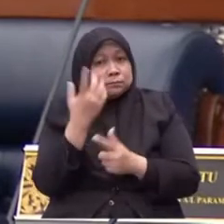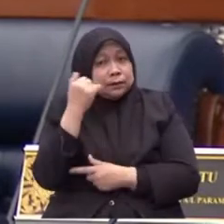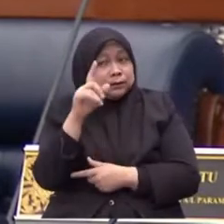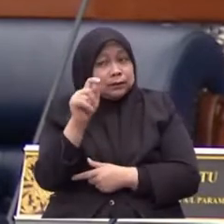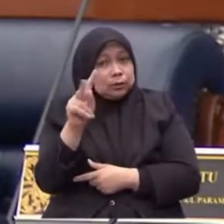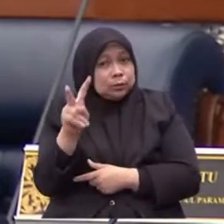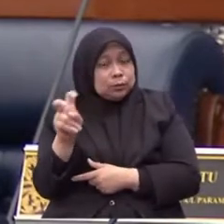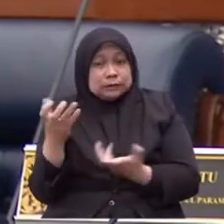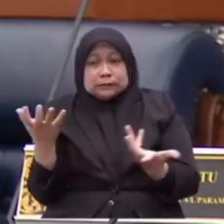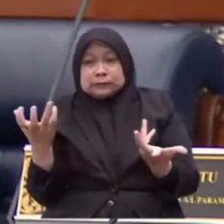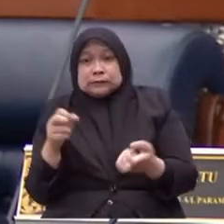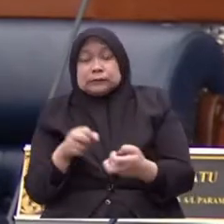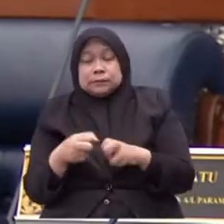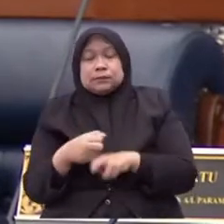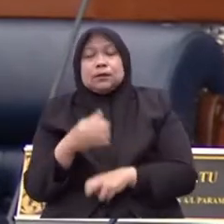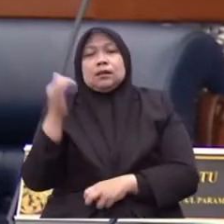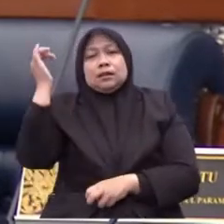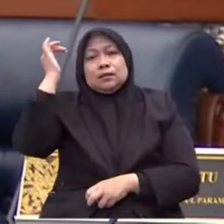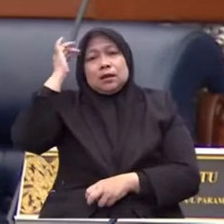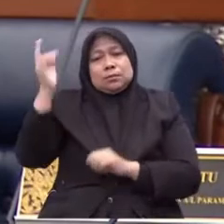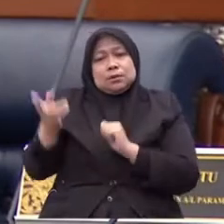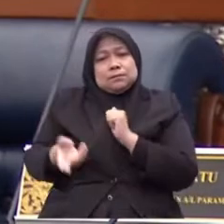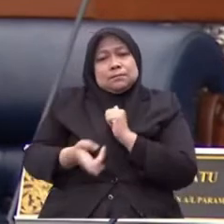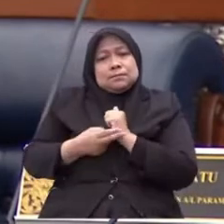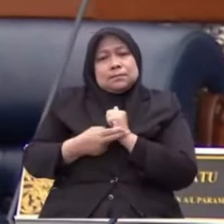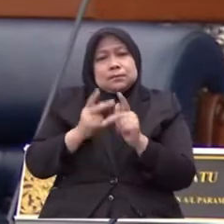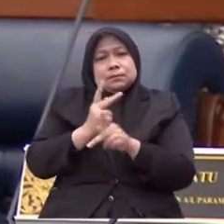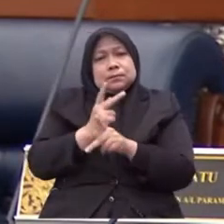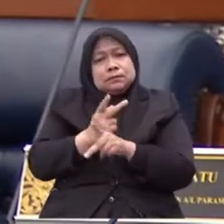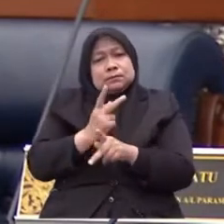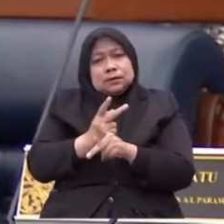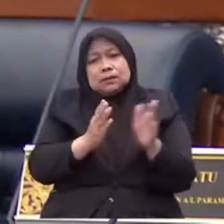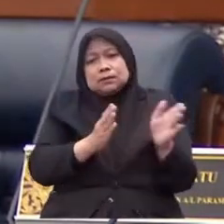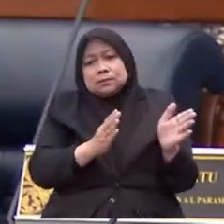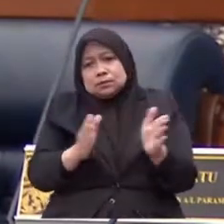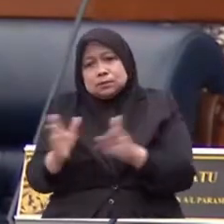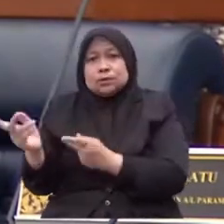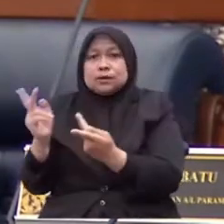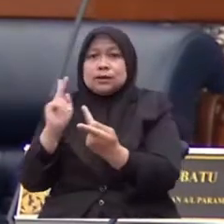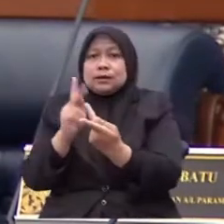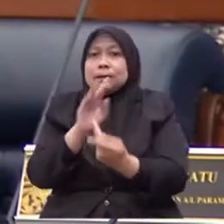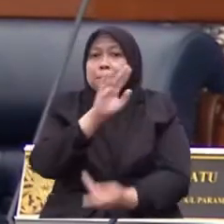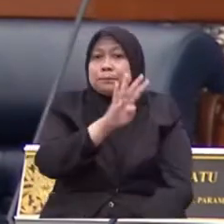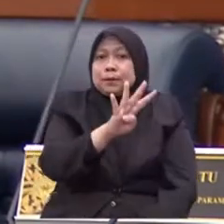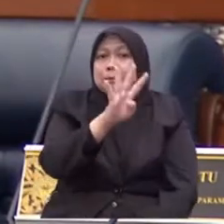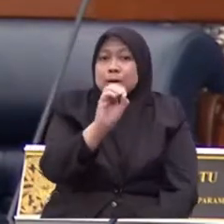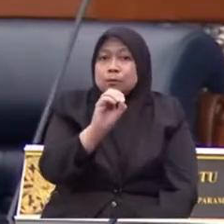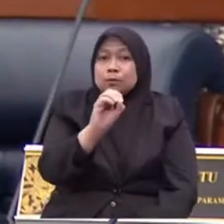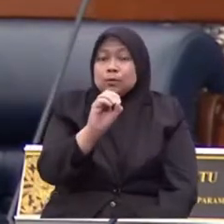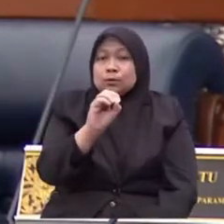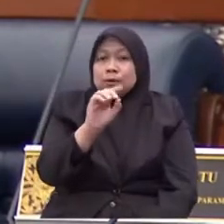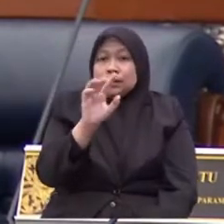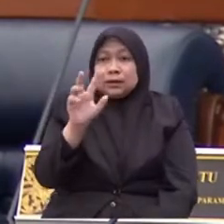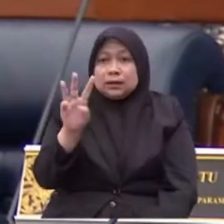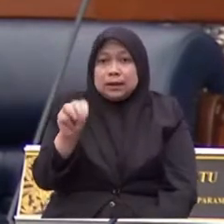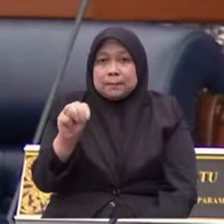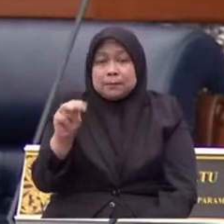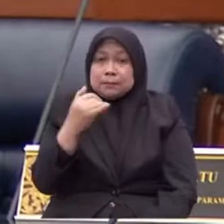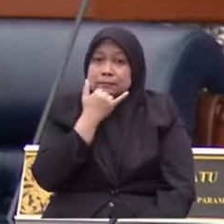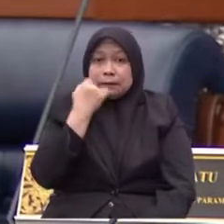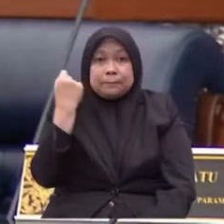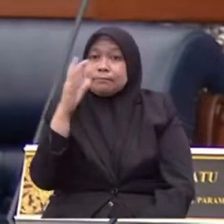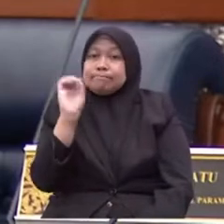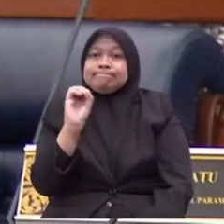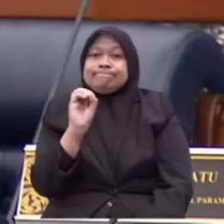lo yang terkesan mulai menyesuaikan diri dan mereka yang di 40 dengan m40 tidak akan